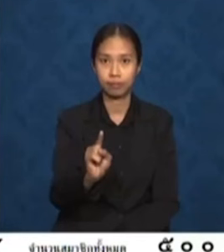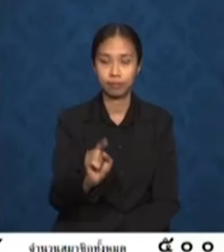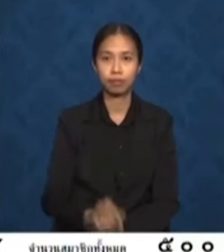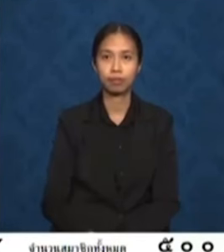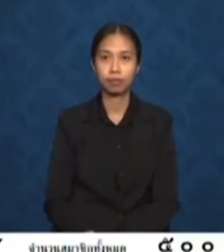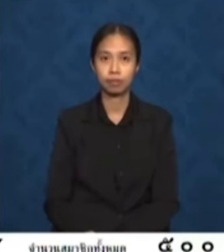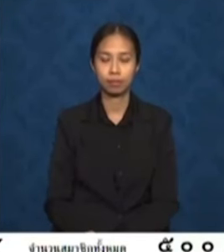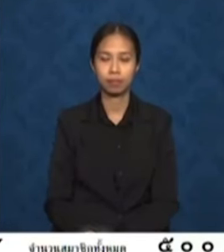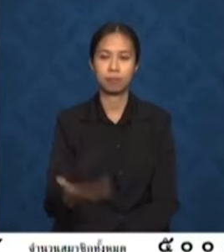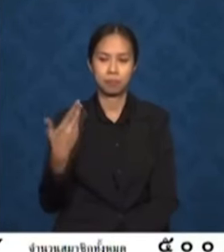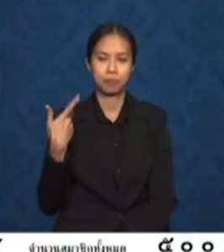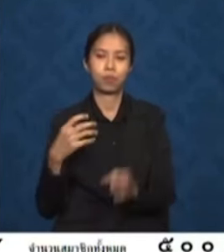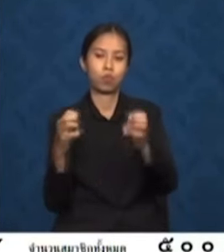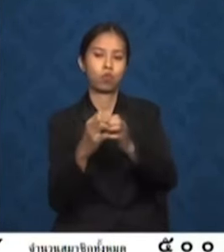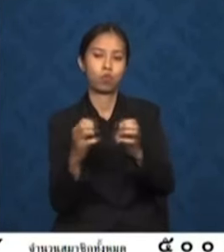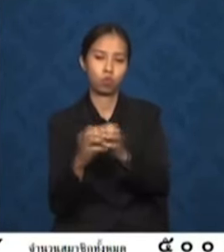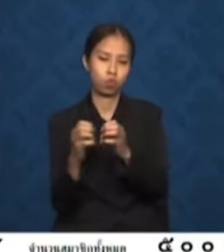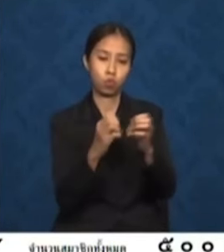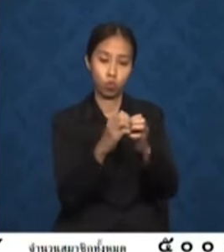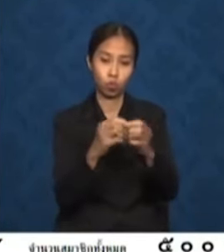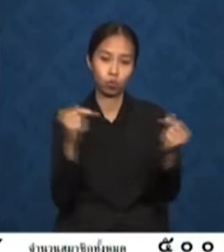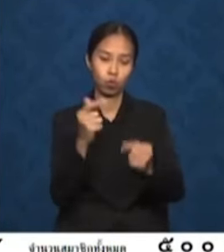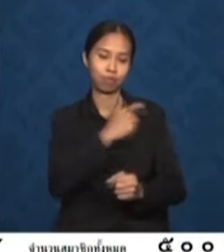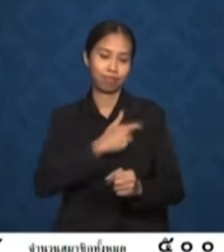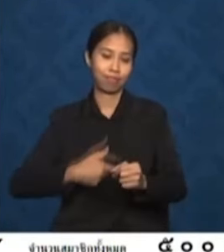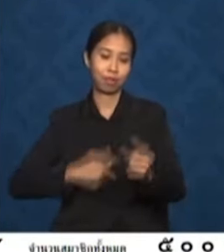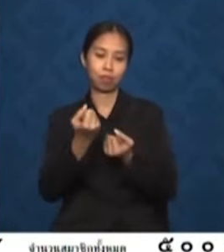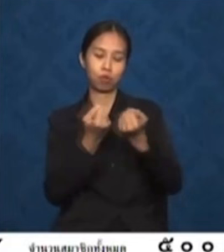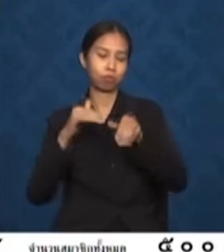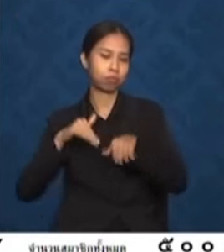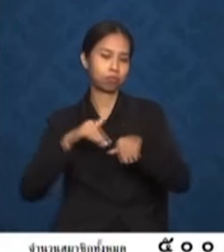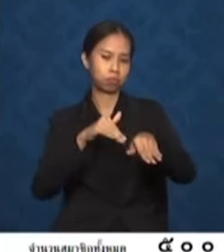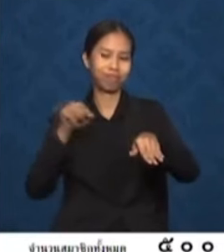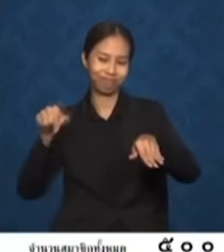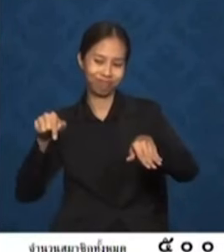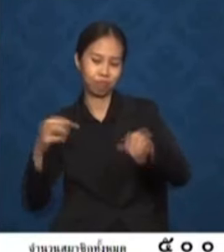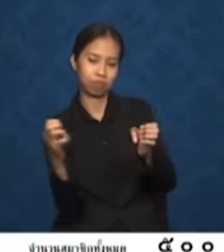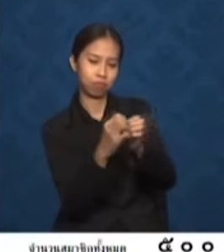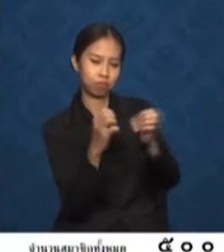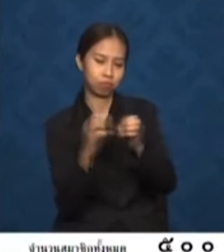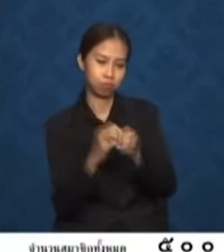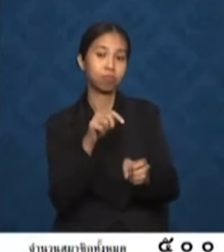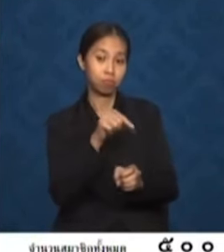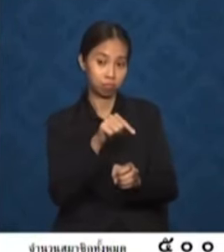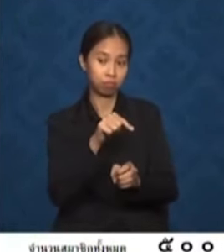รบกวนขบวนเสด็จในขณะที่ขบวนเสด็จกำลงเดินทาง